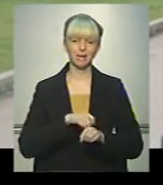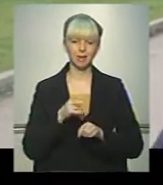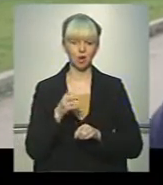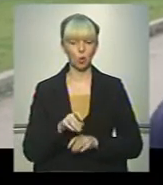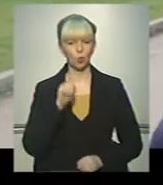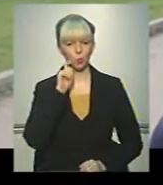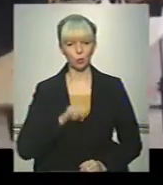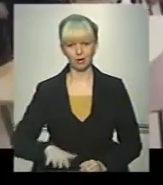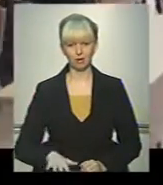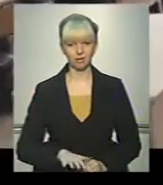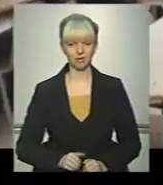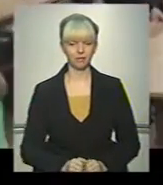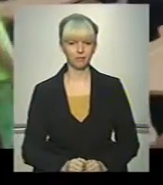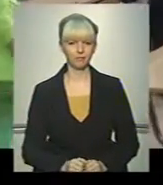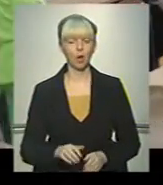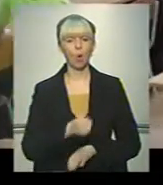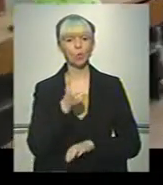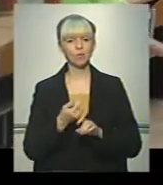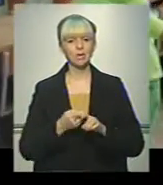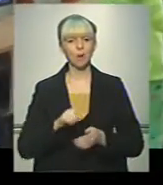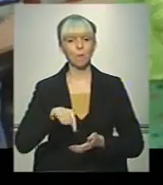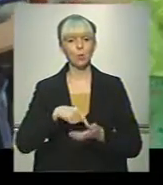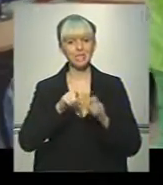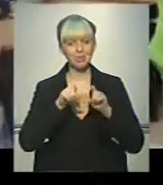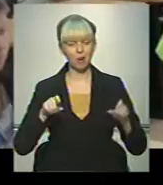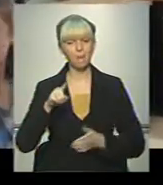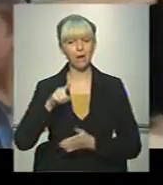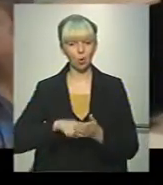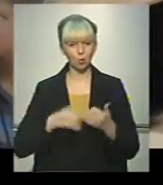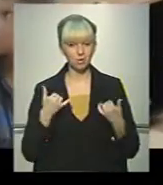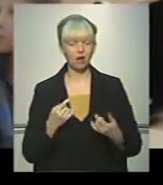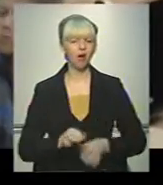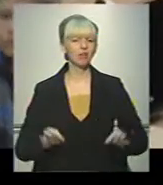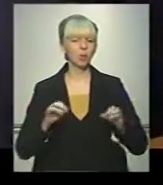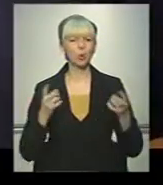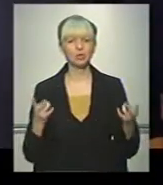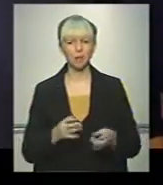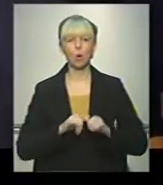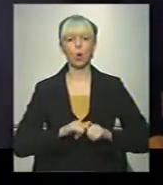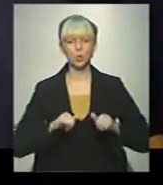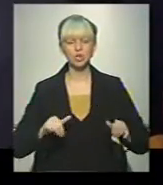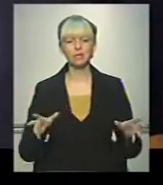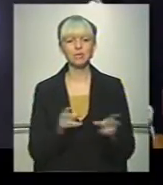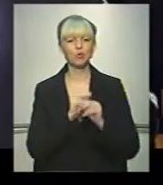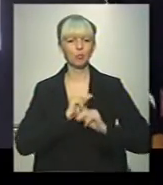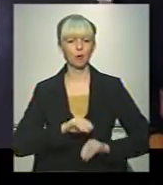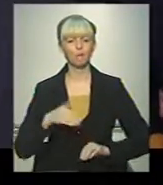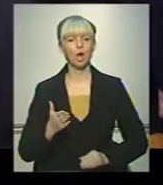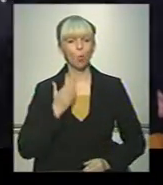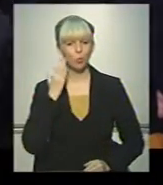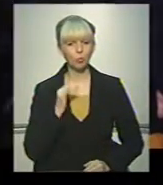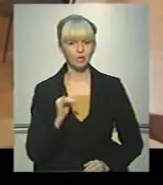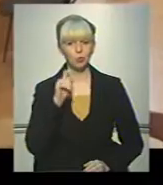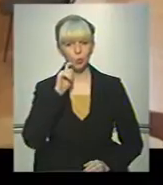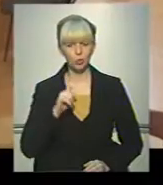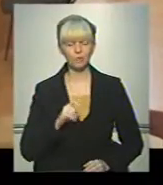Україні. Голова цього муніципалітету переконаний, зараз як ніколи необхідно розвивати співпрацю між Румунією та